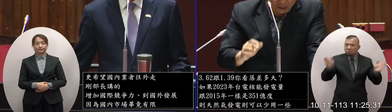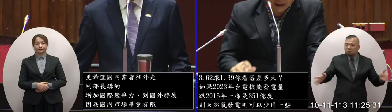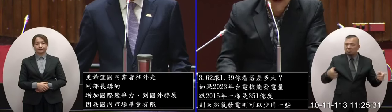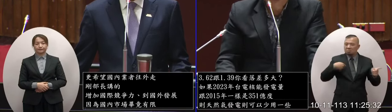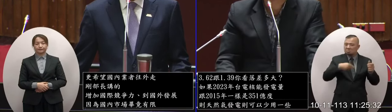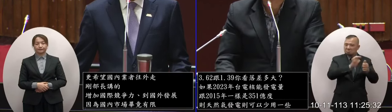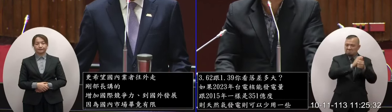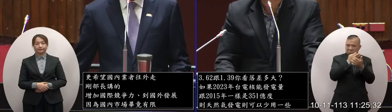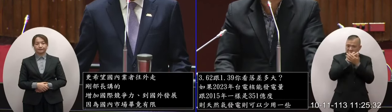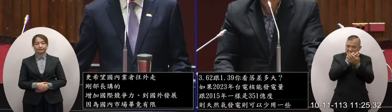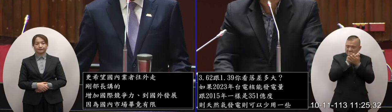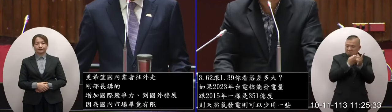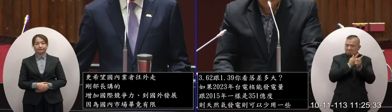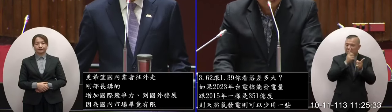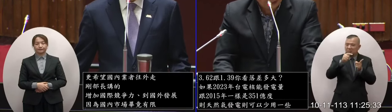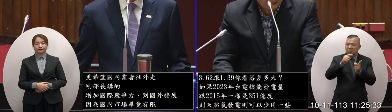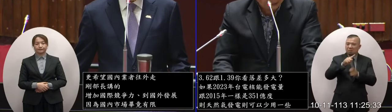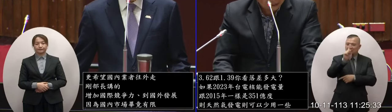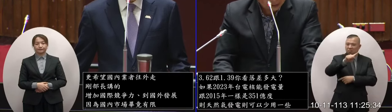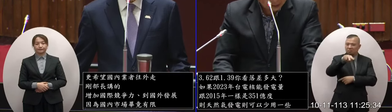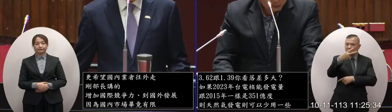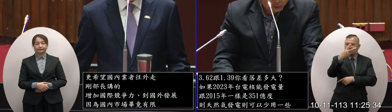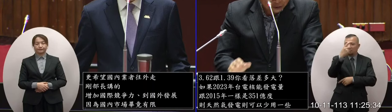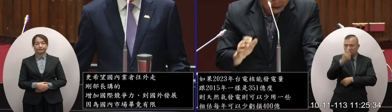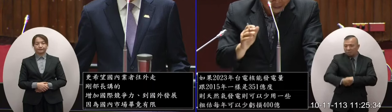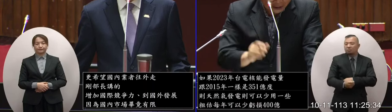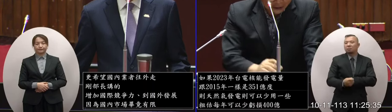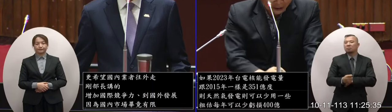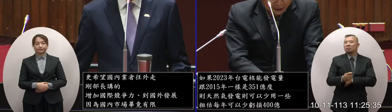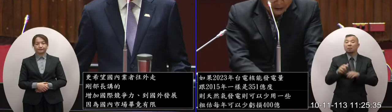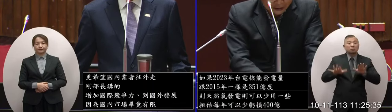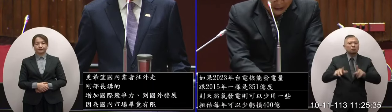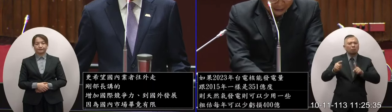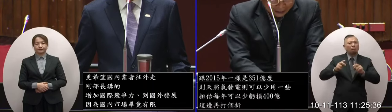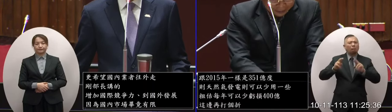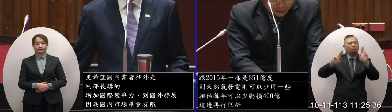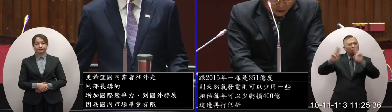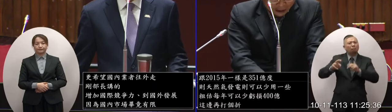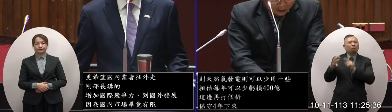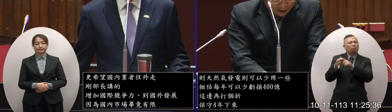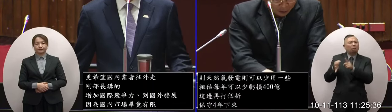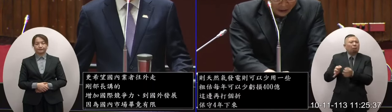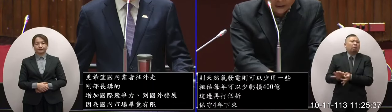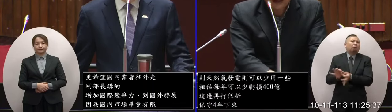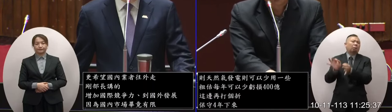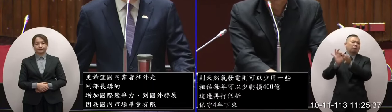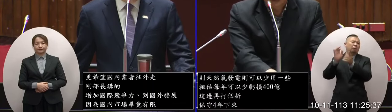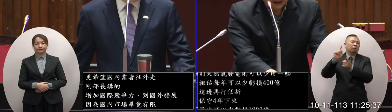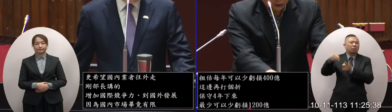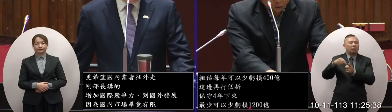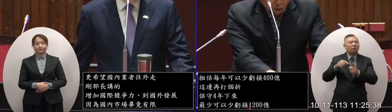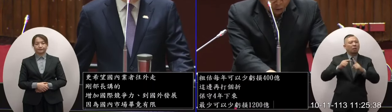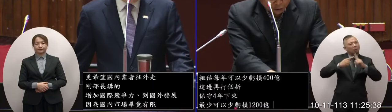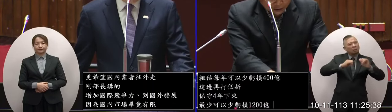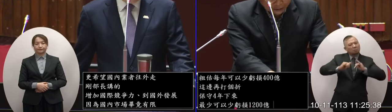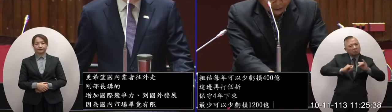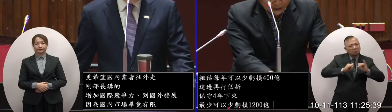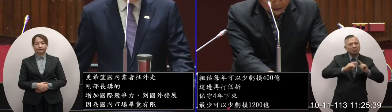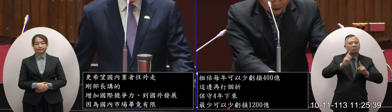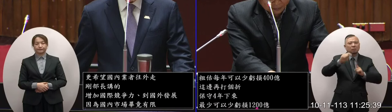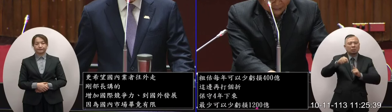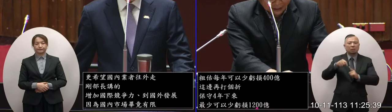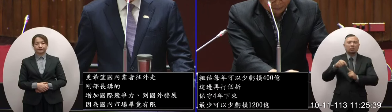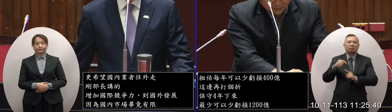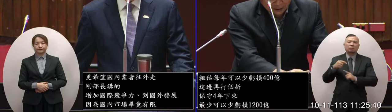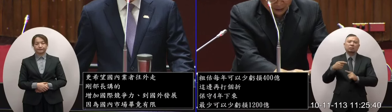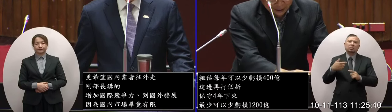最少可以少亏损1200亿。如今呐、啊、电价又要上涨，人民却要为政府啊错误的能源